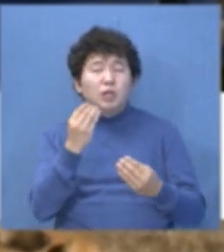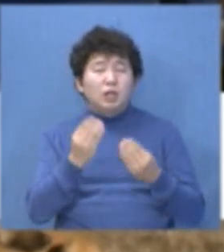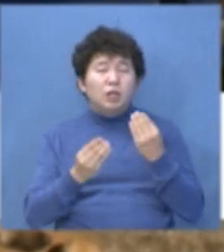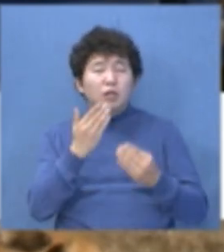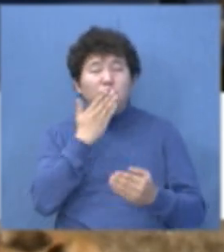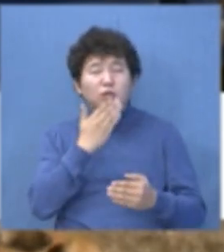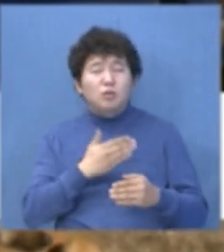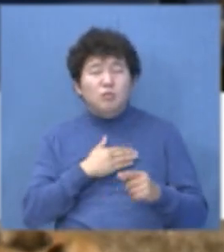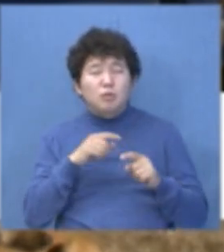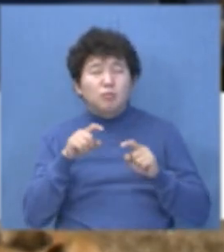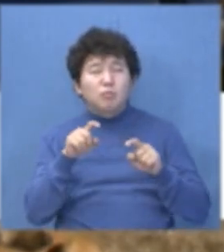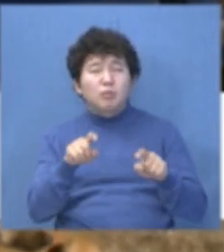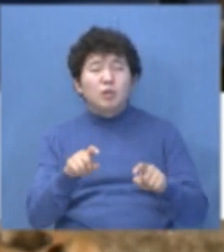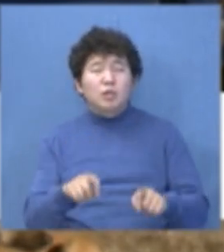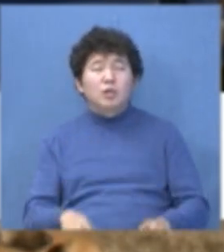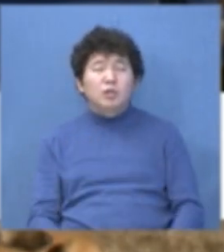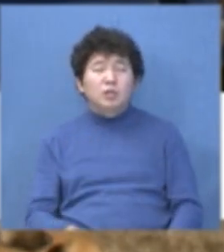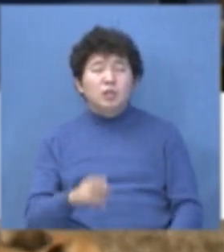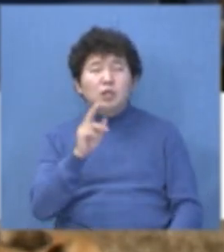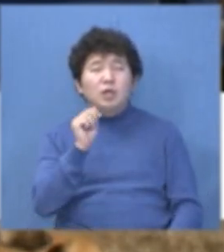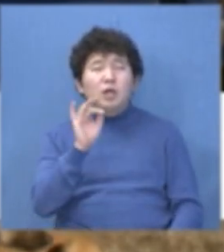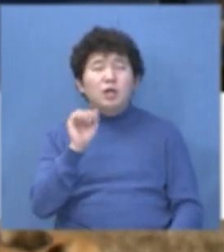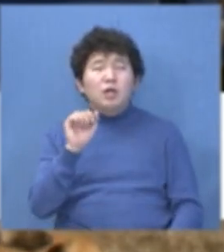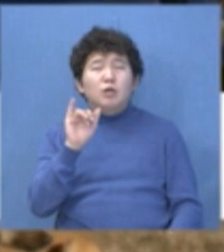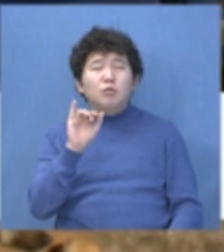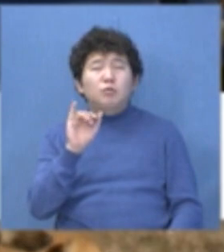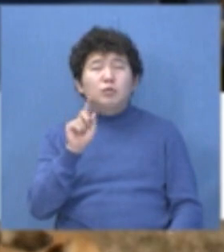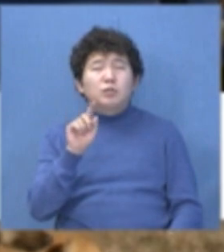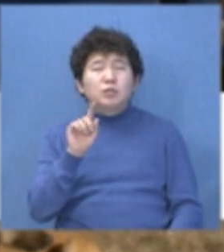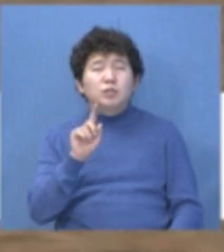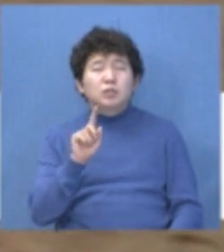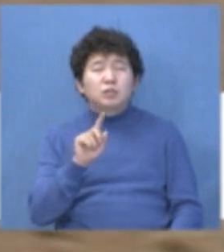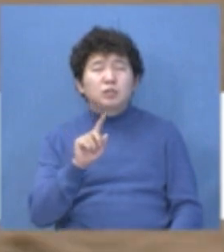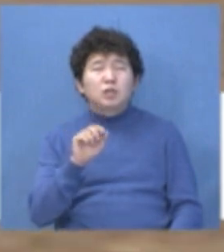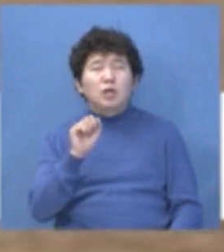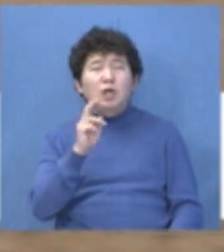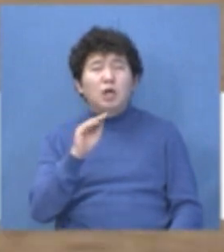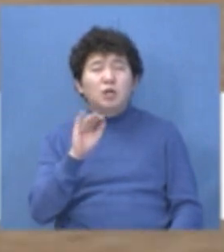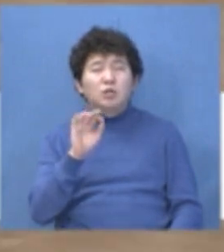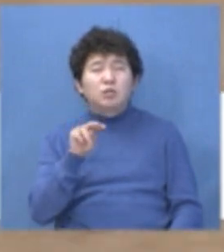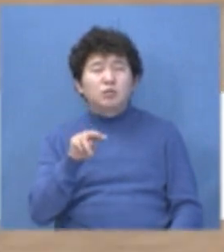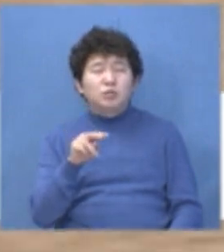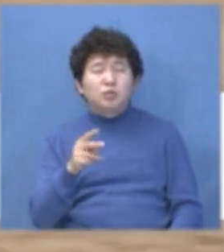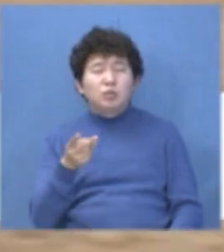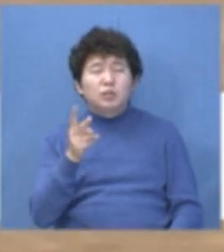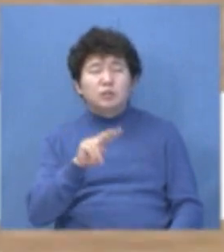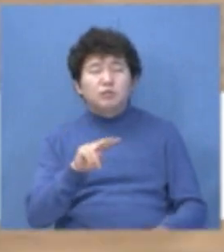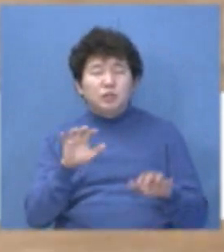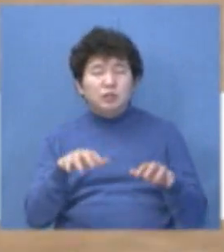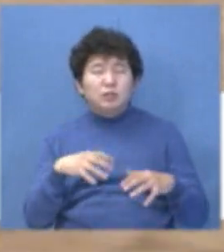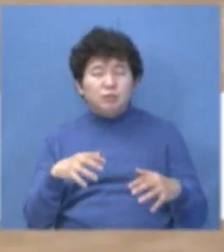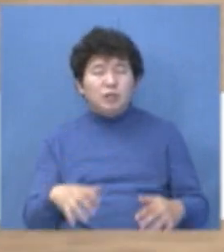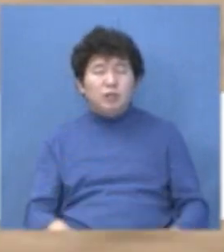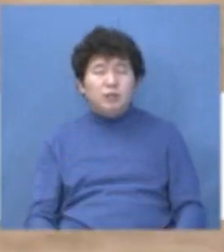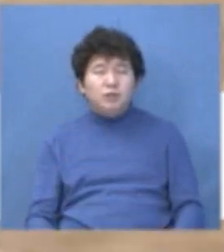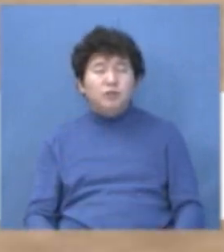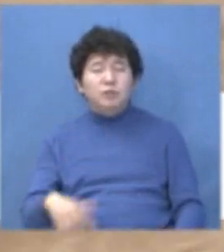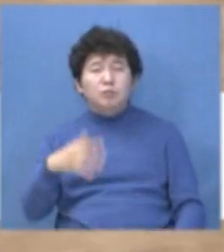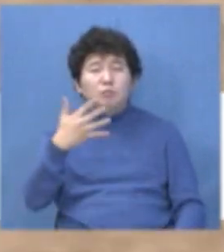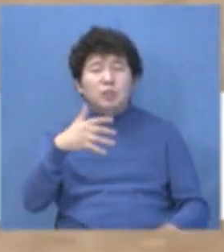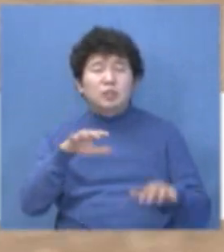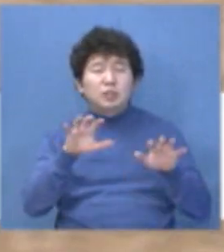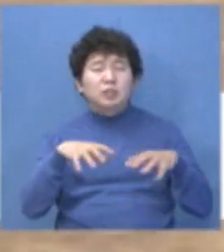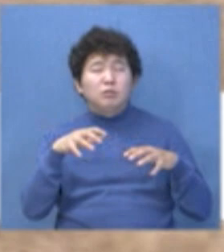бегать. Одного зовут Караауис, а второго Акжол. На старт вышли более 50 борзых. В